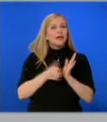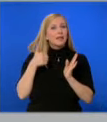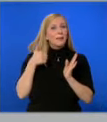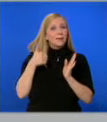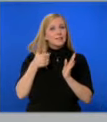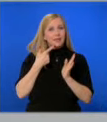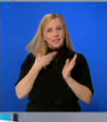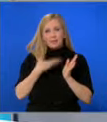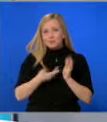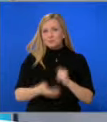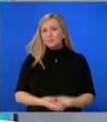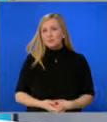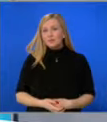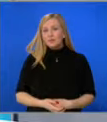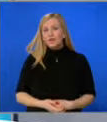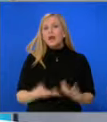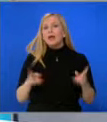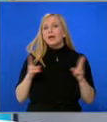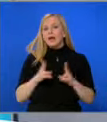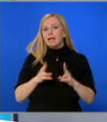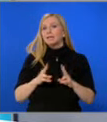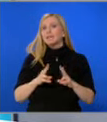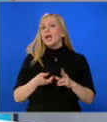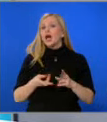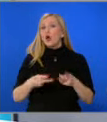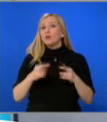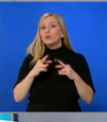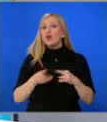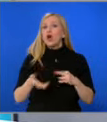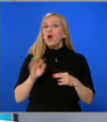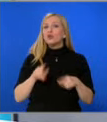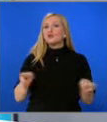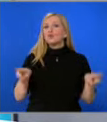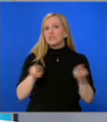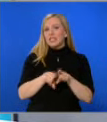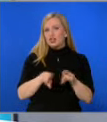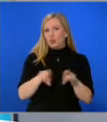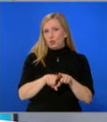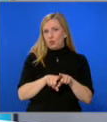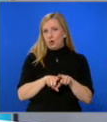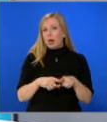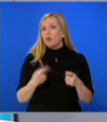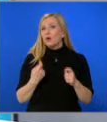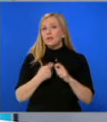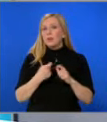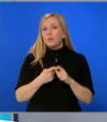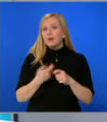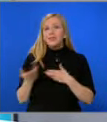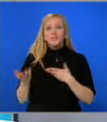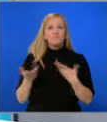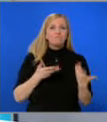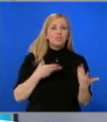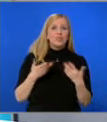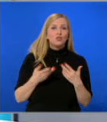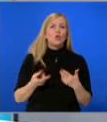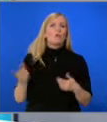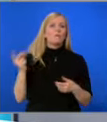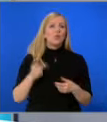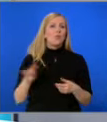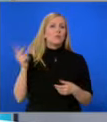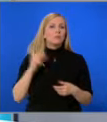него? Краткият отговор е още от същото. Знаете, може би това, че когато правиш нещо многократно